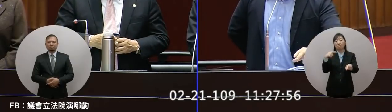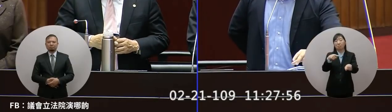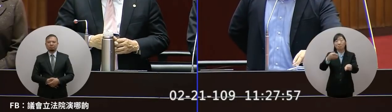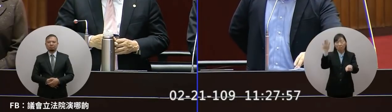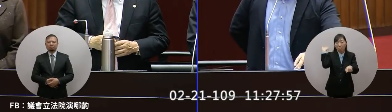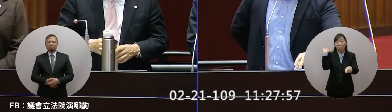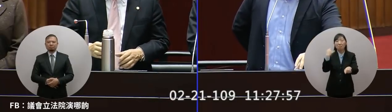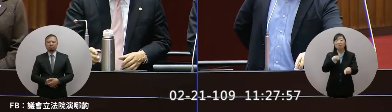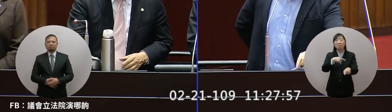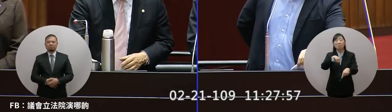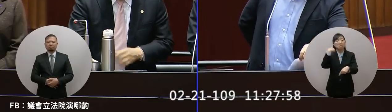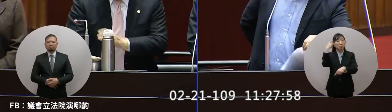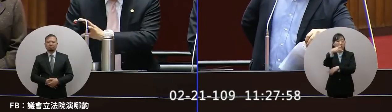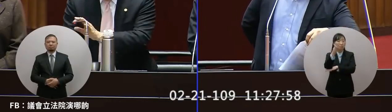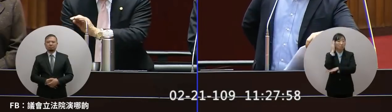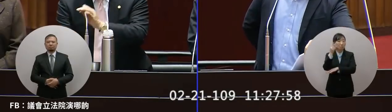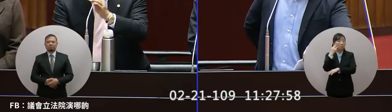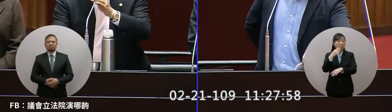断犯？